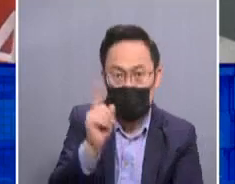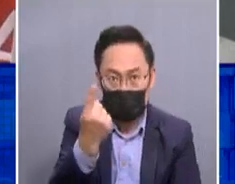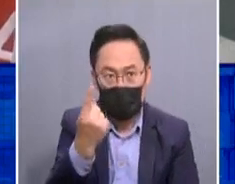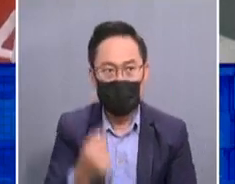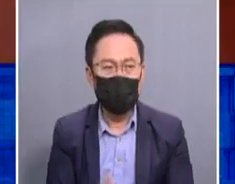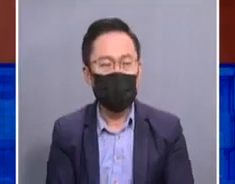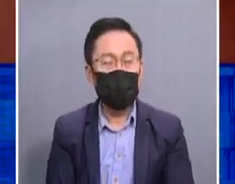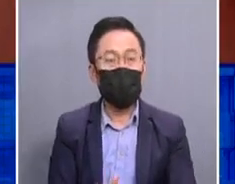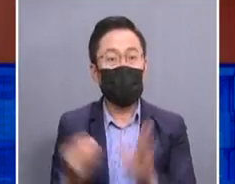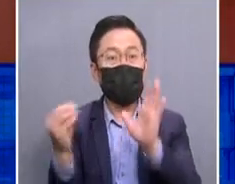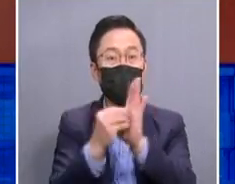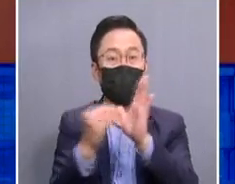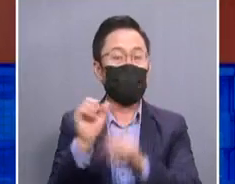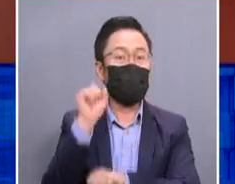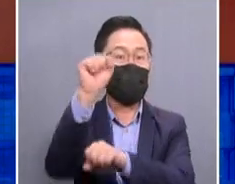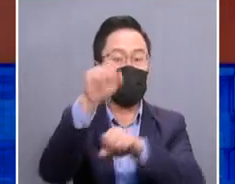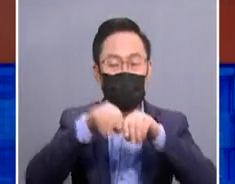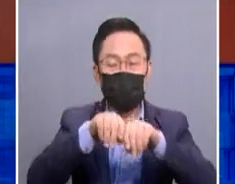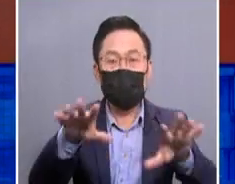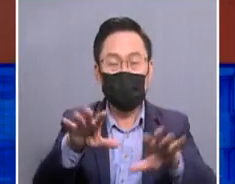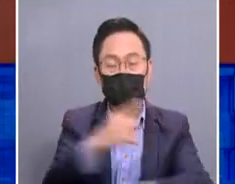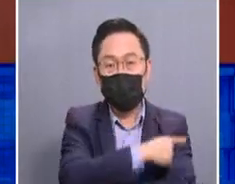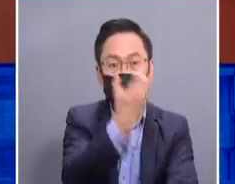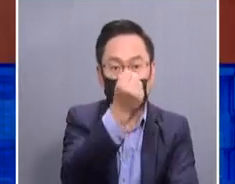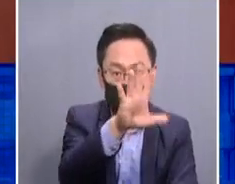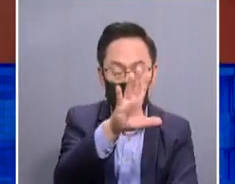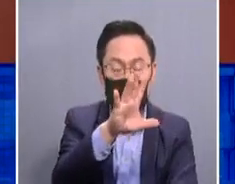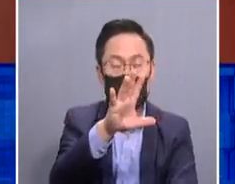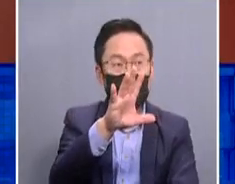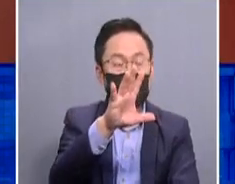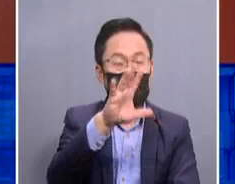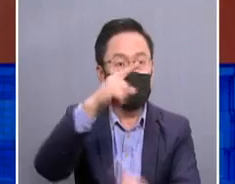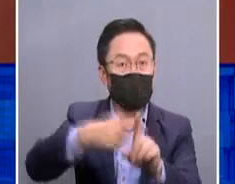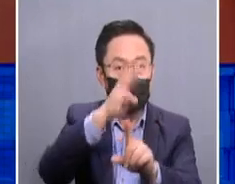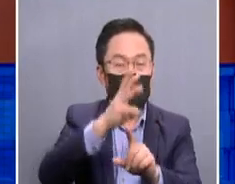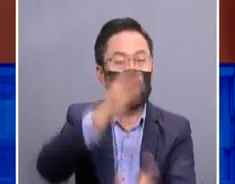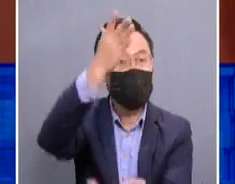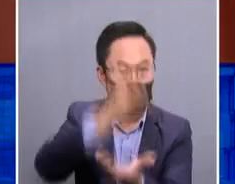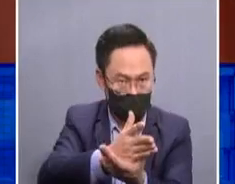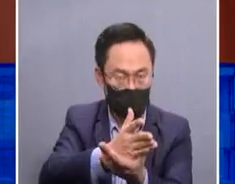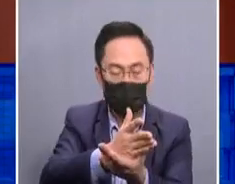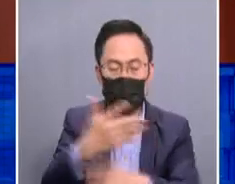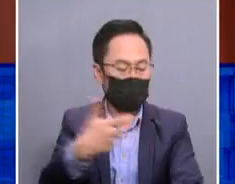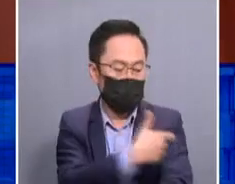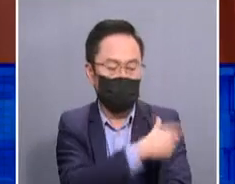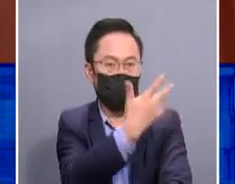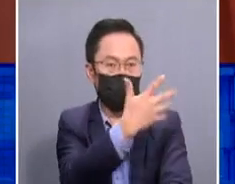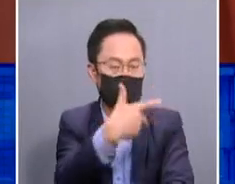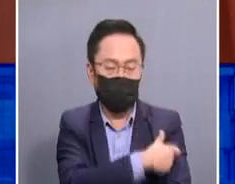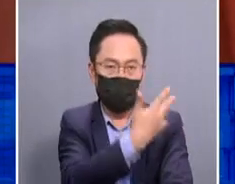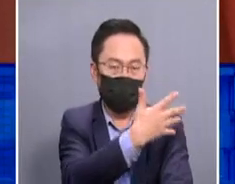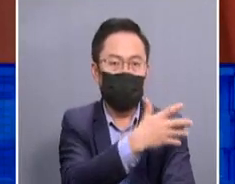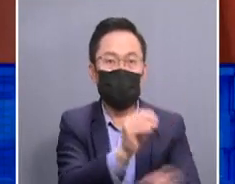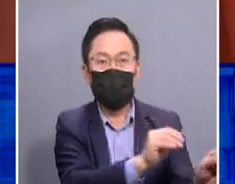แต่วันพรุ่งนี้นะคะ15มิถุนายนไปก่อนทั้งที่ก่อนหน้านี้เนี่ยหรือว่าณตอนนี้เองกรุงเทพมหานครก็เป็นพื้นที่ที่พบ